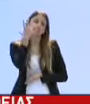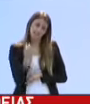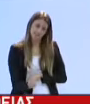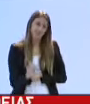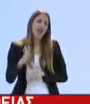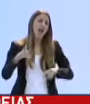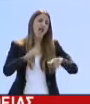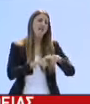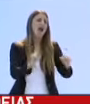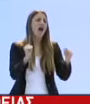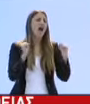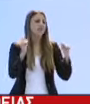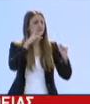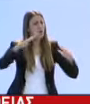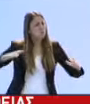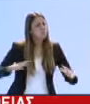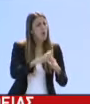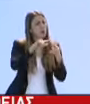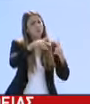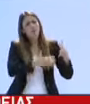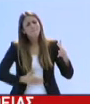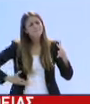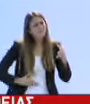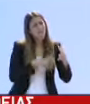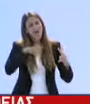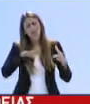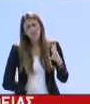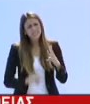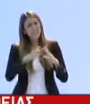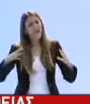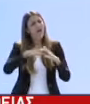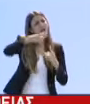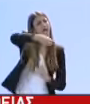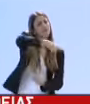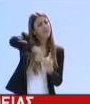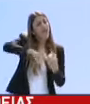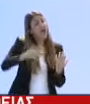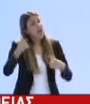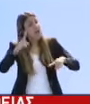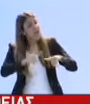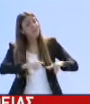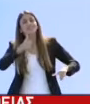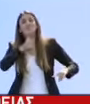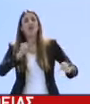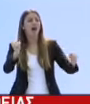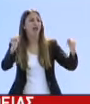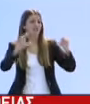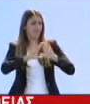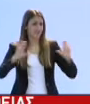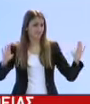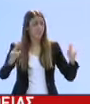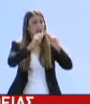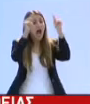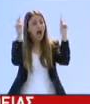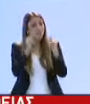Άντεξε πολέμους, πείνα, δυστυχίες, καταστροφές εμφυλίους, αλλά άντεξαν οι Έλληνες και οδήγησαν τη χώρα